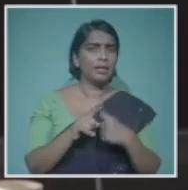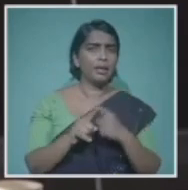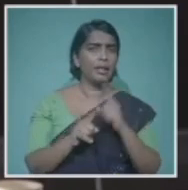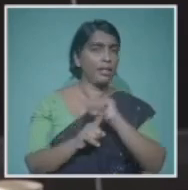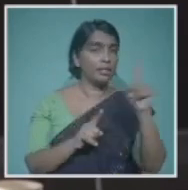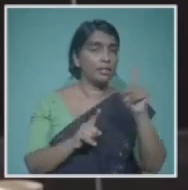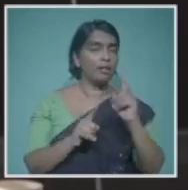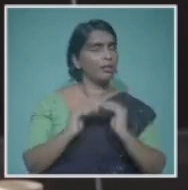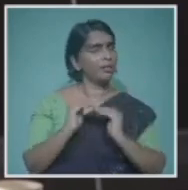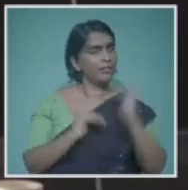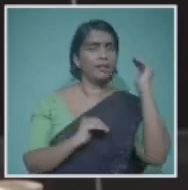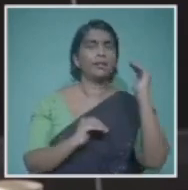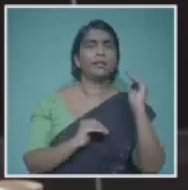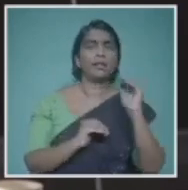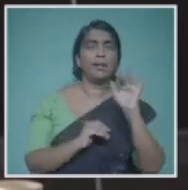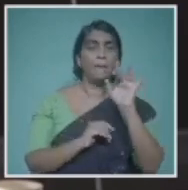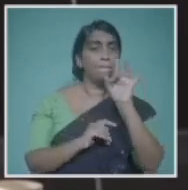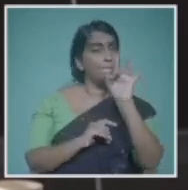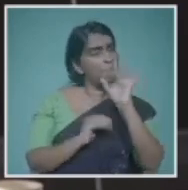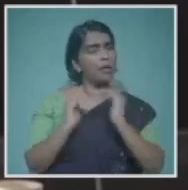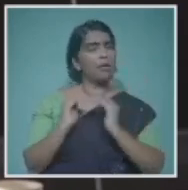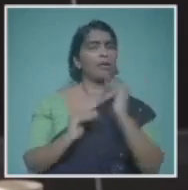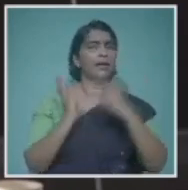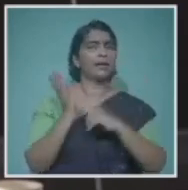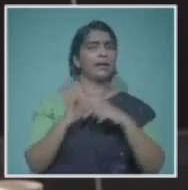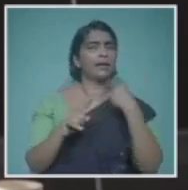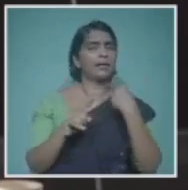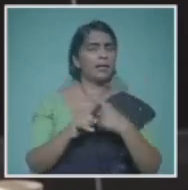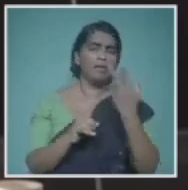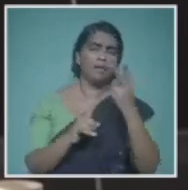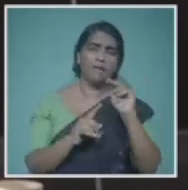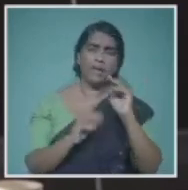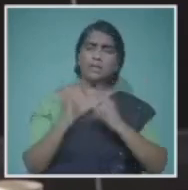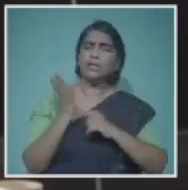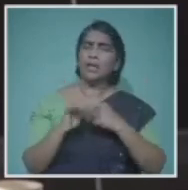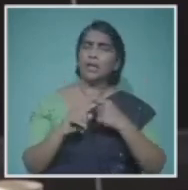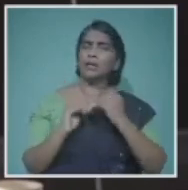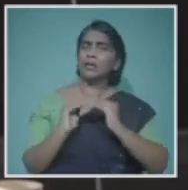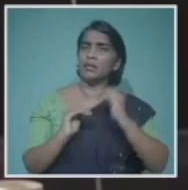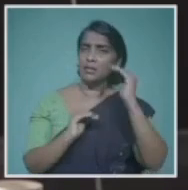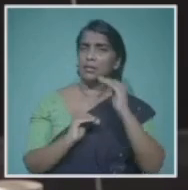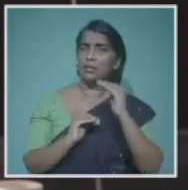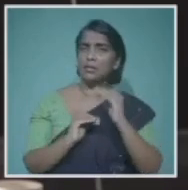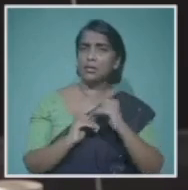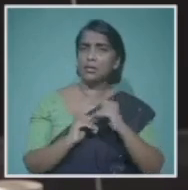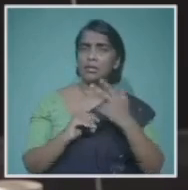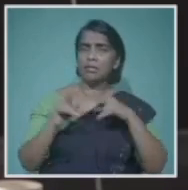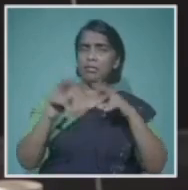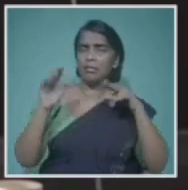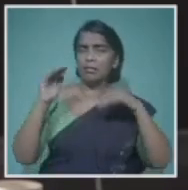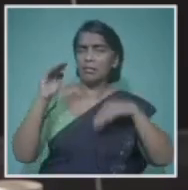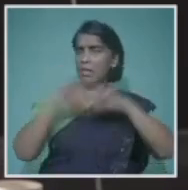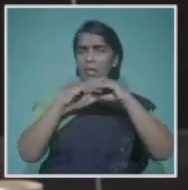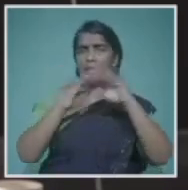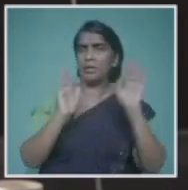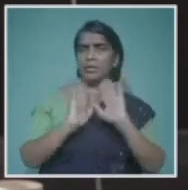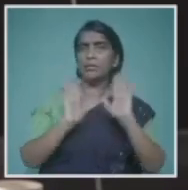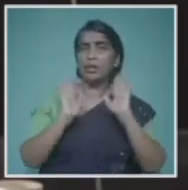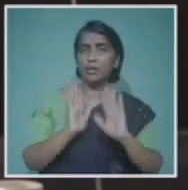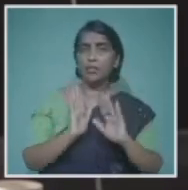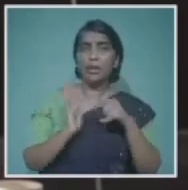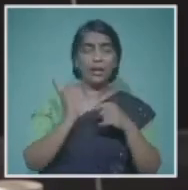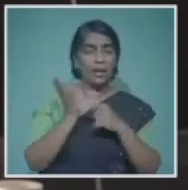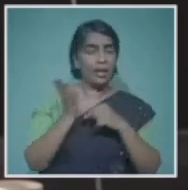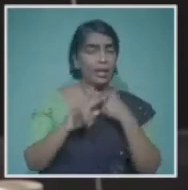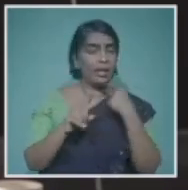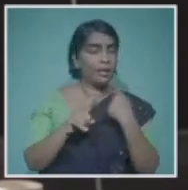10% කරන්න? 15% කරන්න? 20% කරන්න? ඒක හැයා කට් එකක් නෙමෙයි. හැබැයි withholding